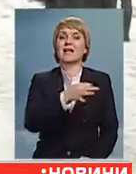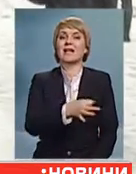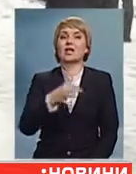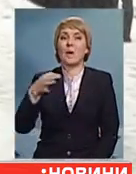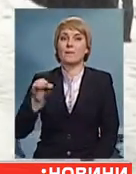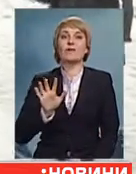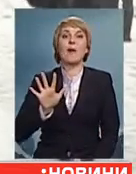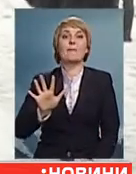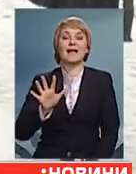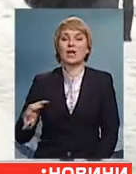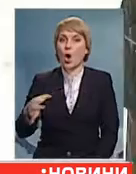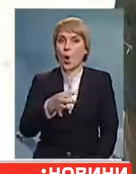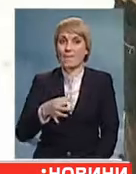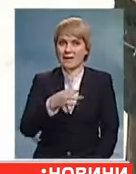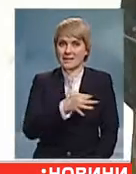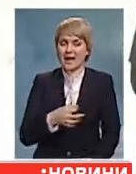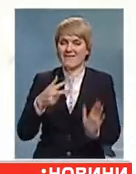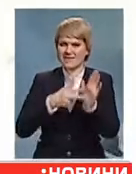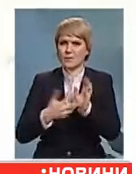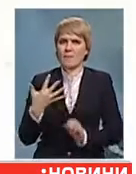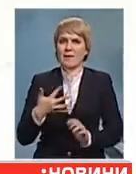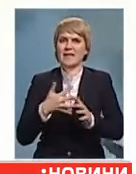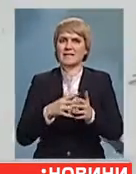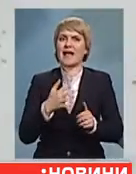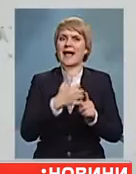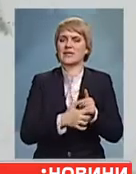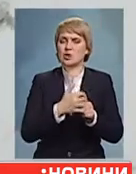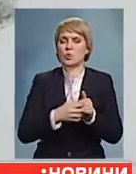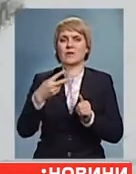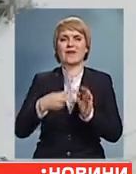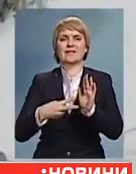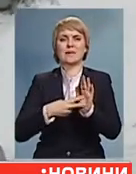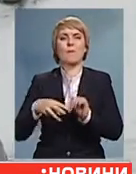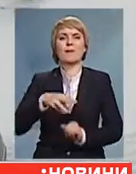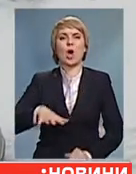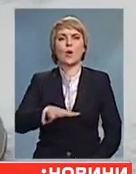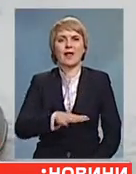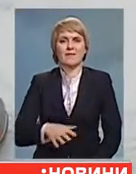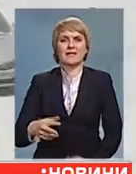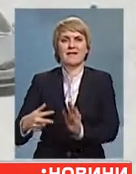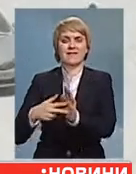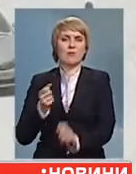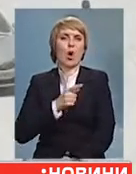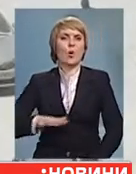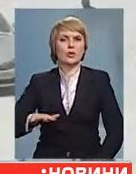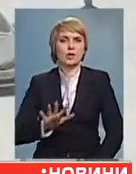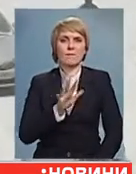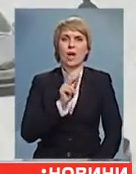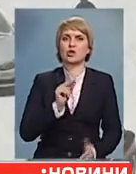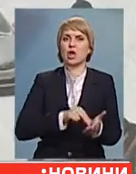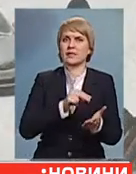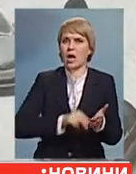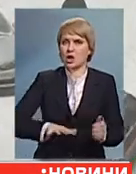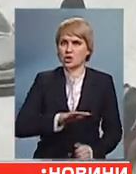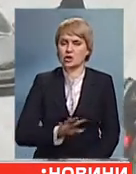5 областях. Це 85 сіл на Херсонщині, 27 на Миколаївщині, 8 на Одещині, 5 на Черкащині і 4